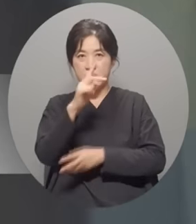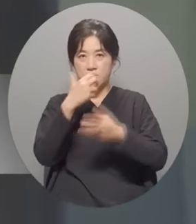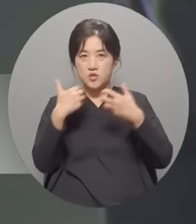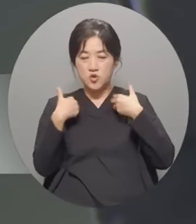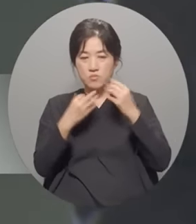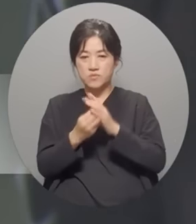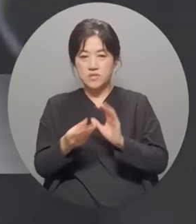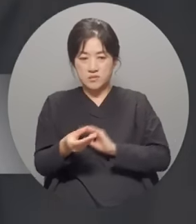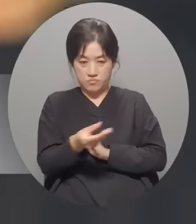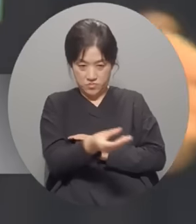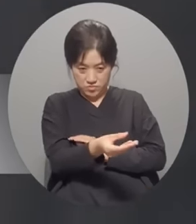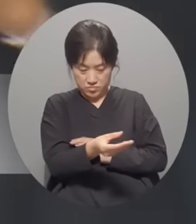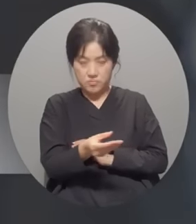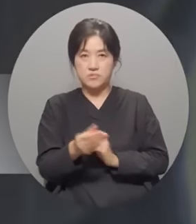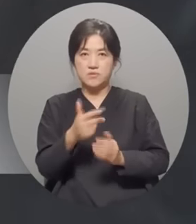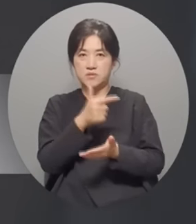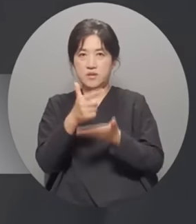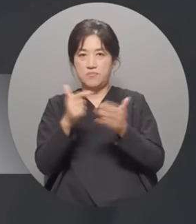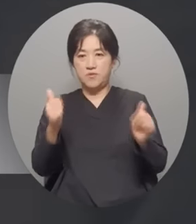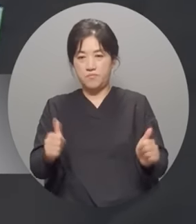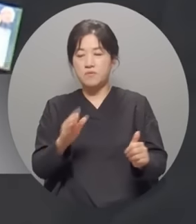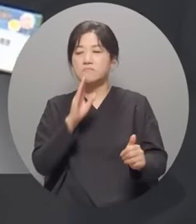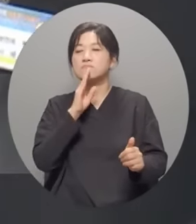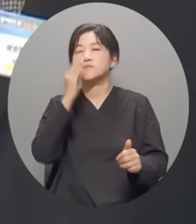뇌를 준 사실도 대법